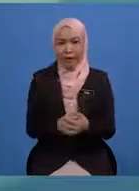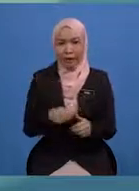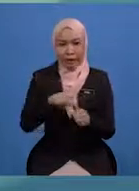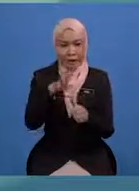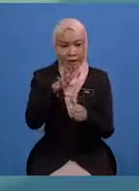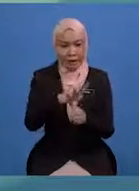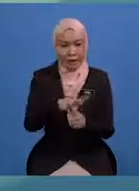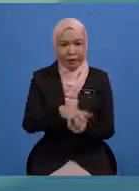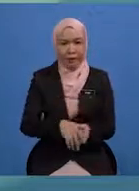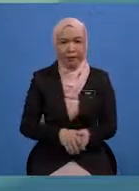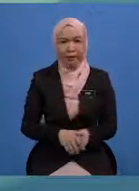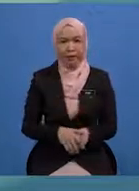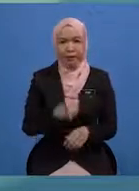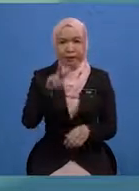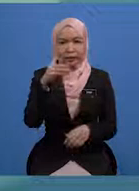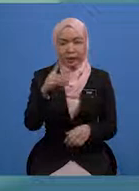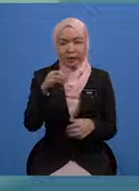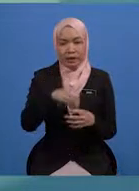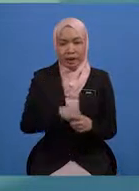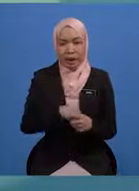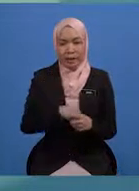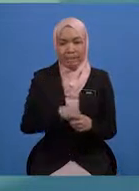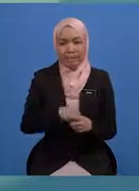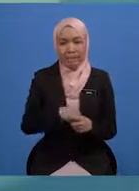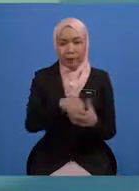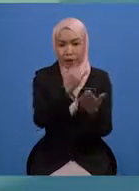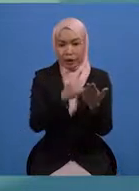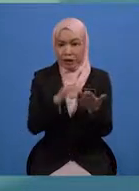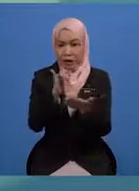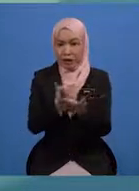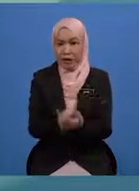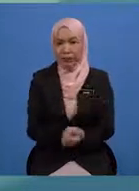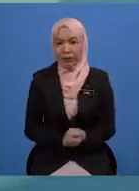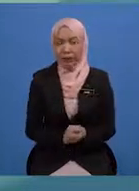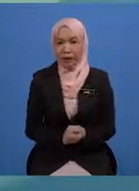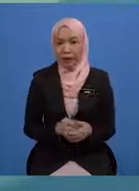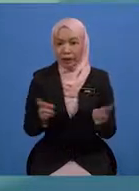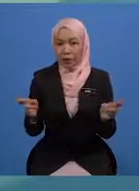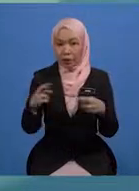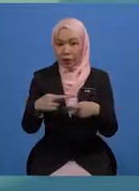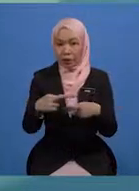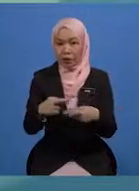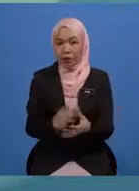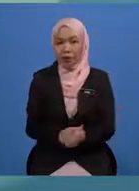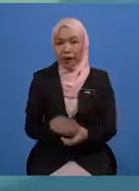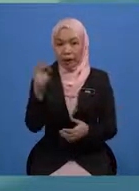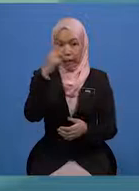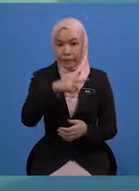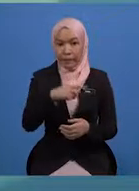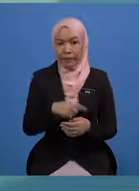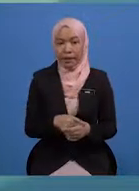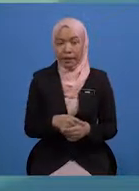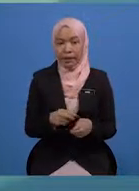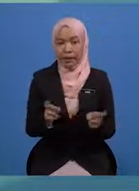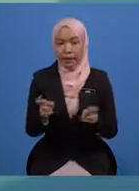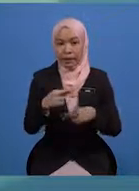Ruang dalam catan lanskap terdiri daripada ruang hadapan, ruang tengah dan ruang